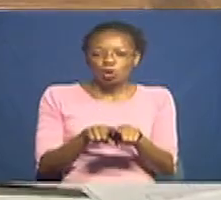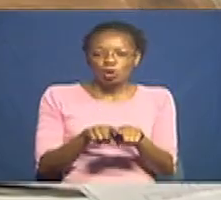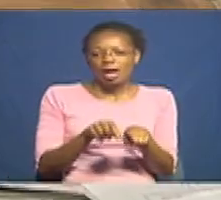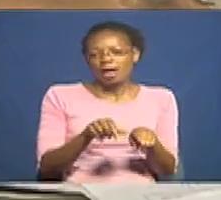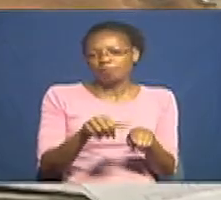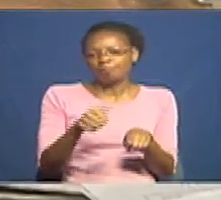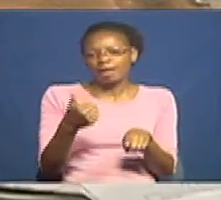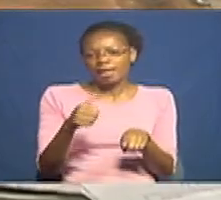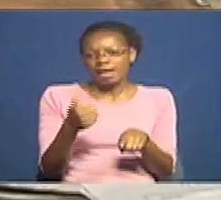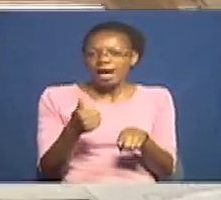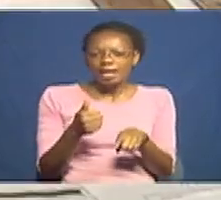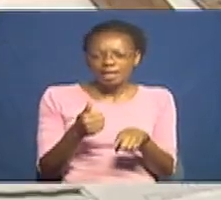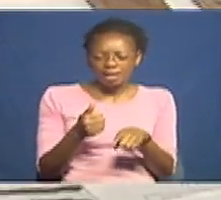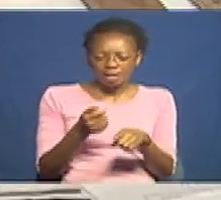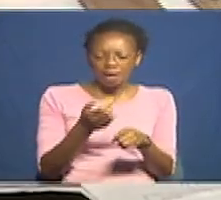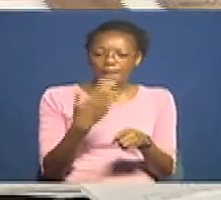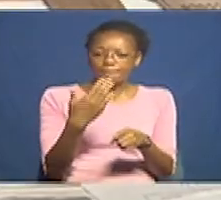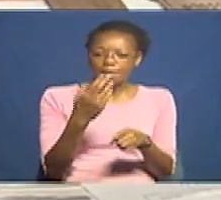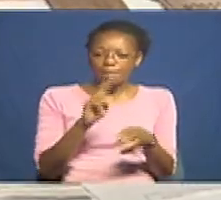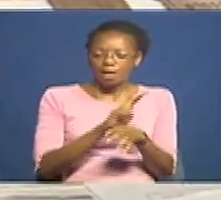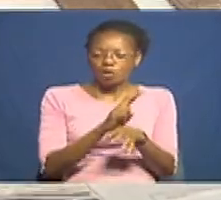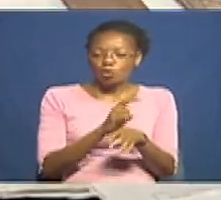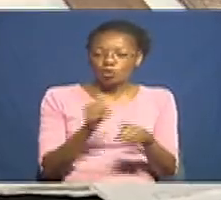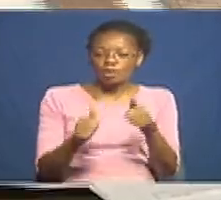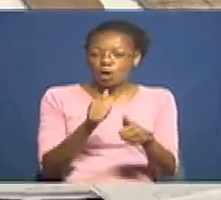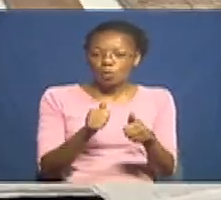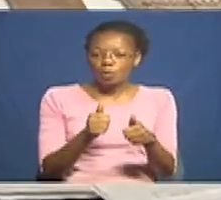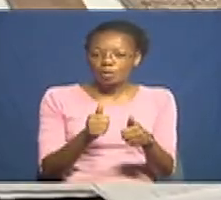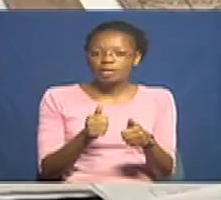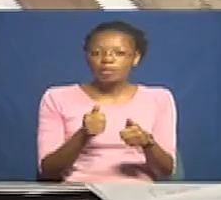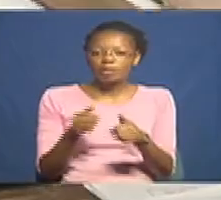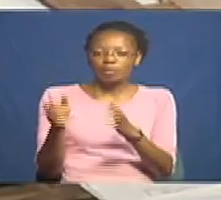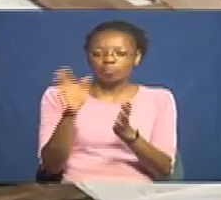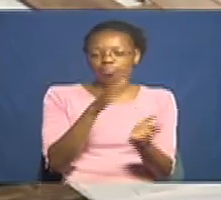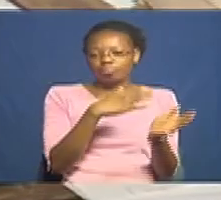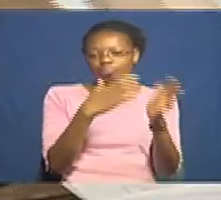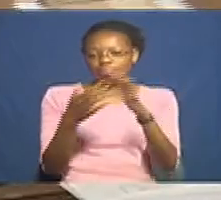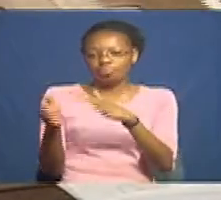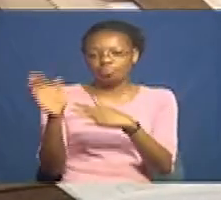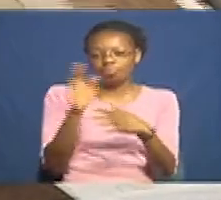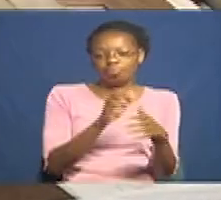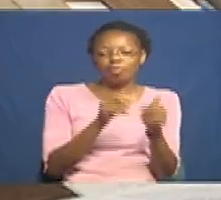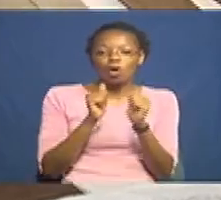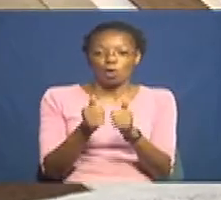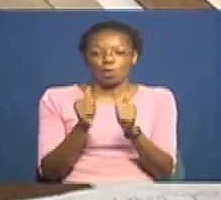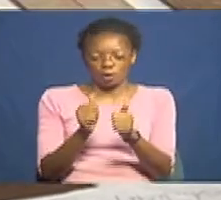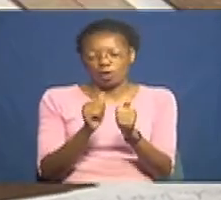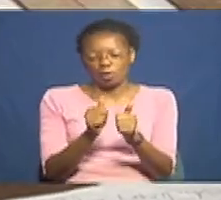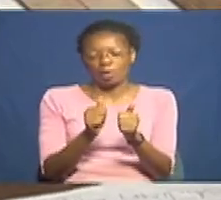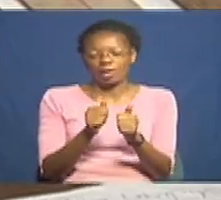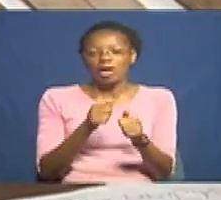na kuweza kuingia vizuri kwa kabati bila usumbufu. Pia ikuwe tight